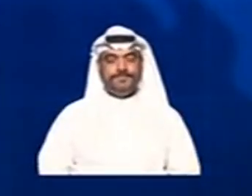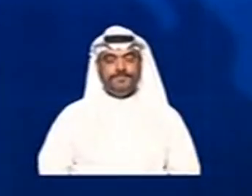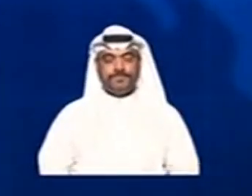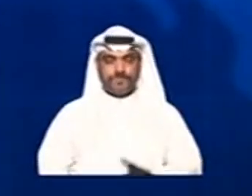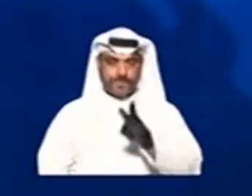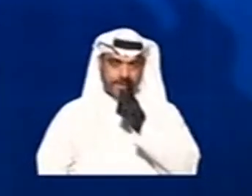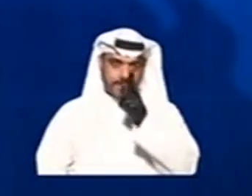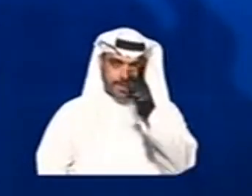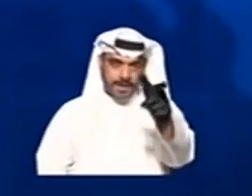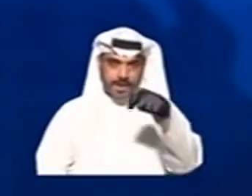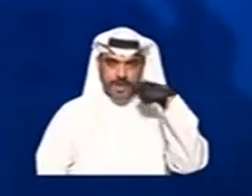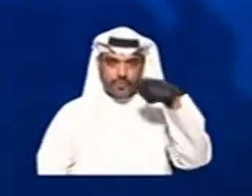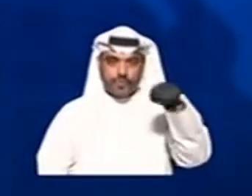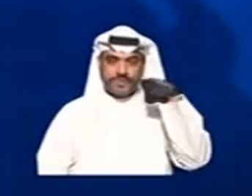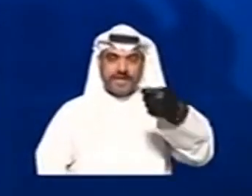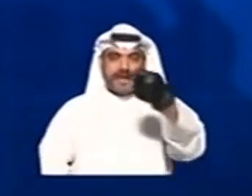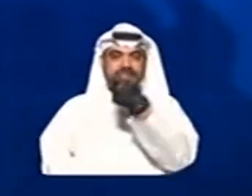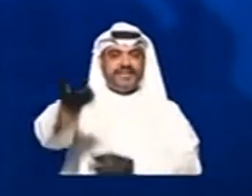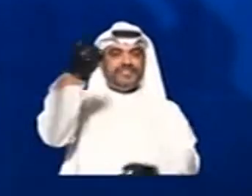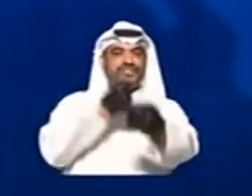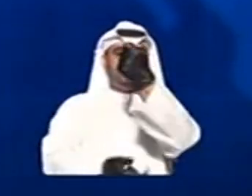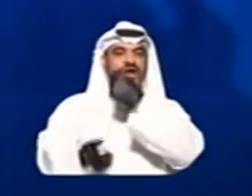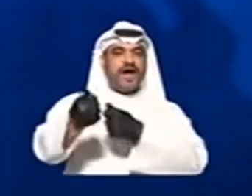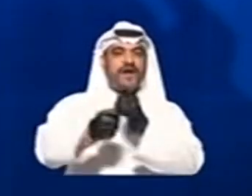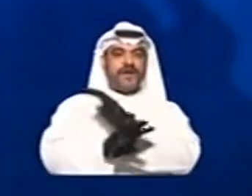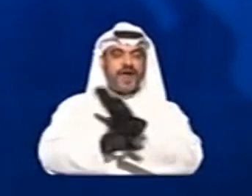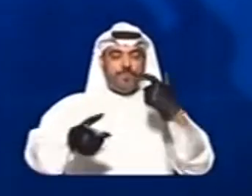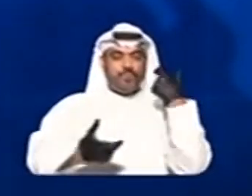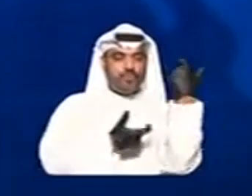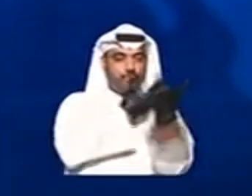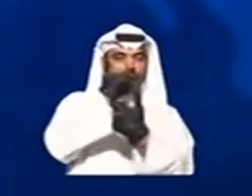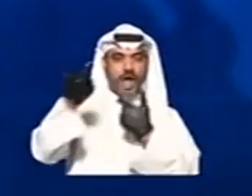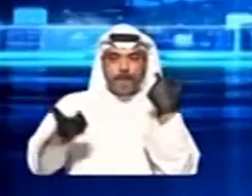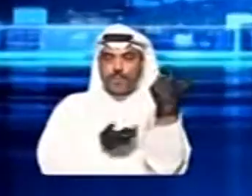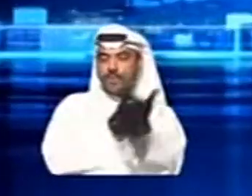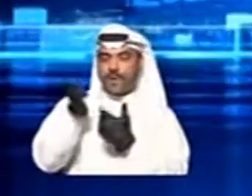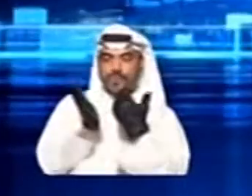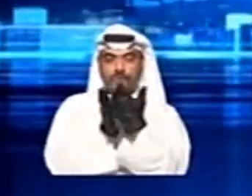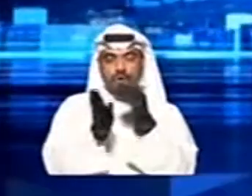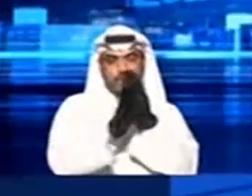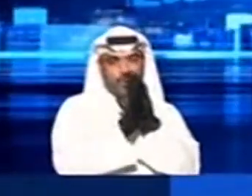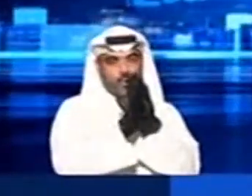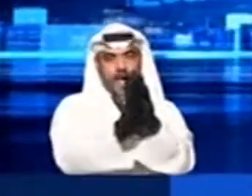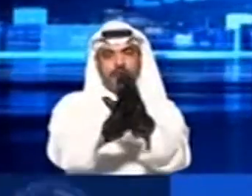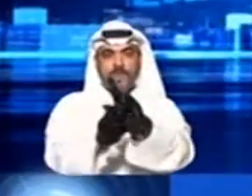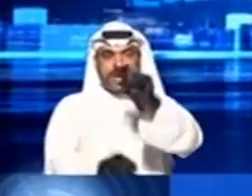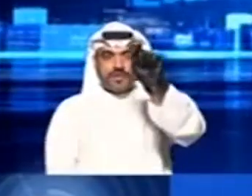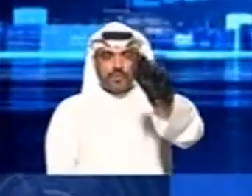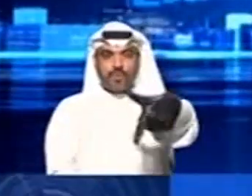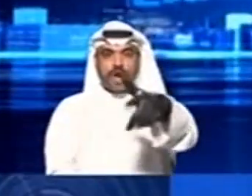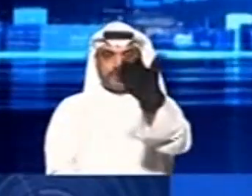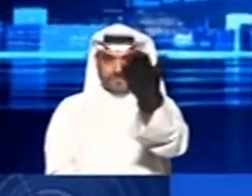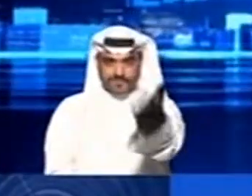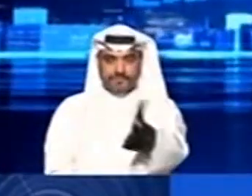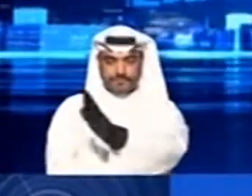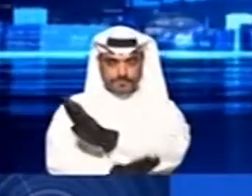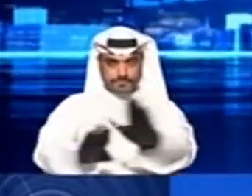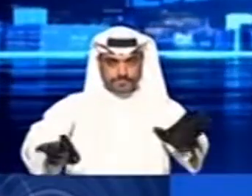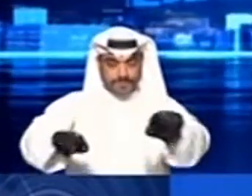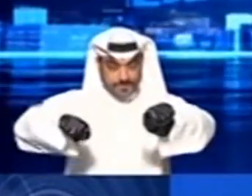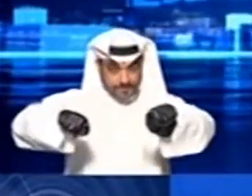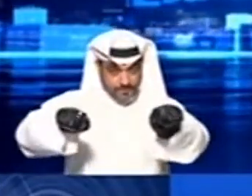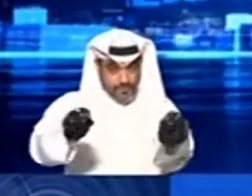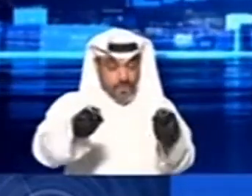قالت وزارة التجارة والصناعة إن قطاع الرقابة التجارية وحماية المستهلك التابعة لها تمكن من